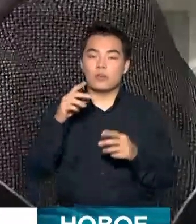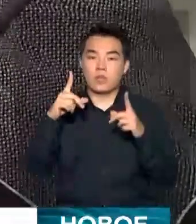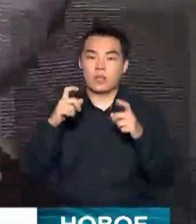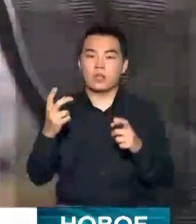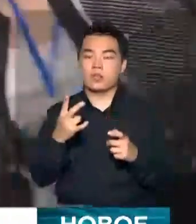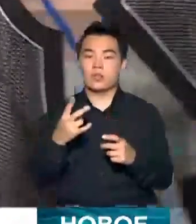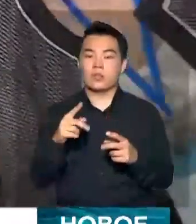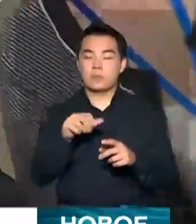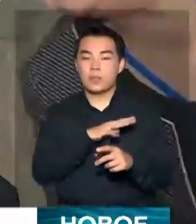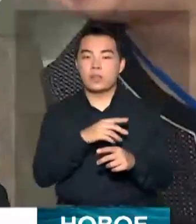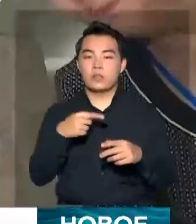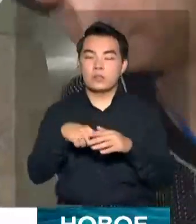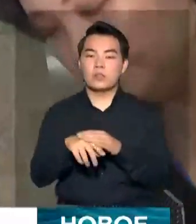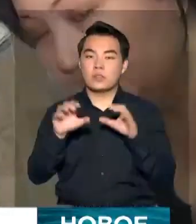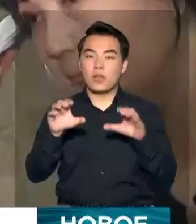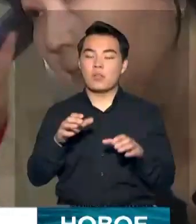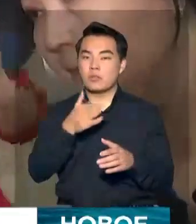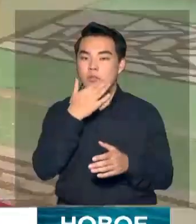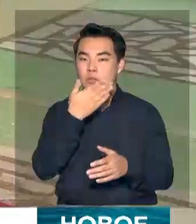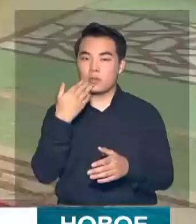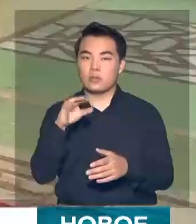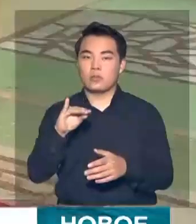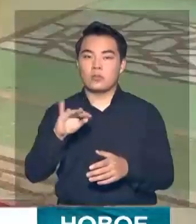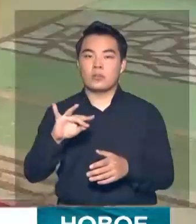Это требование незаконно, отмечают юристы.